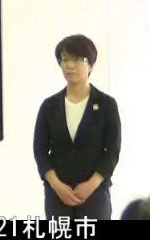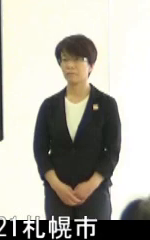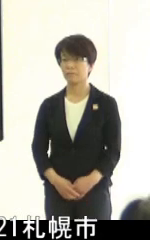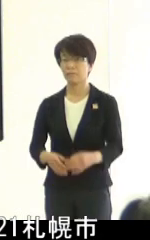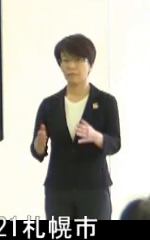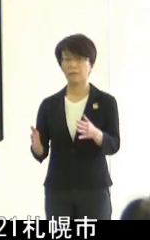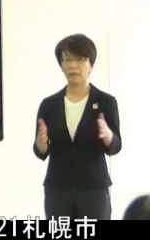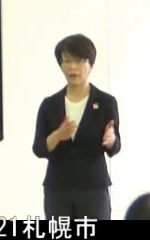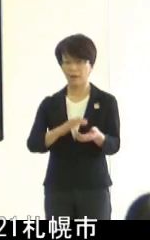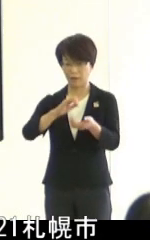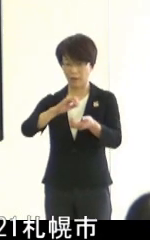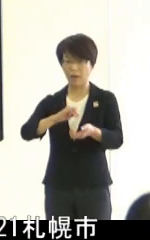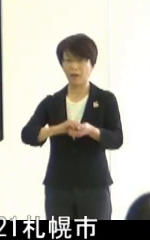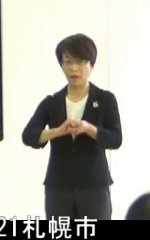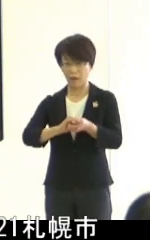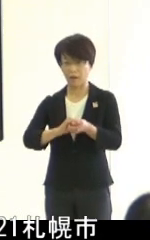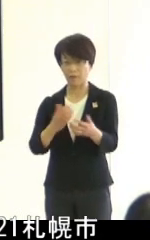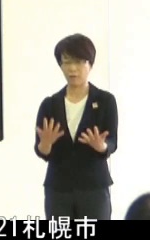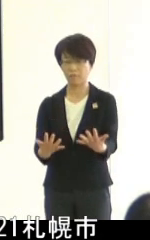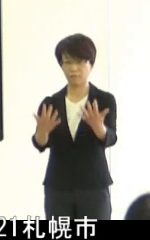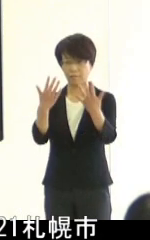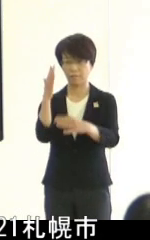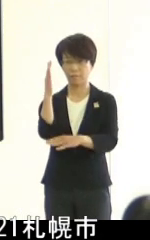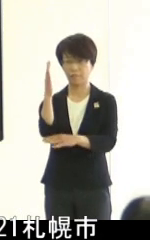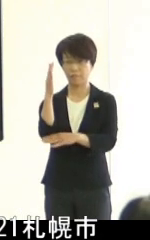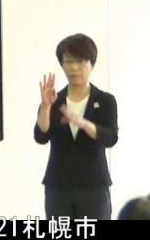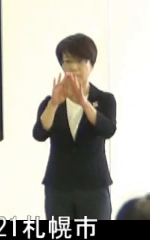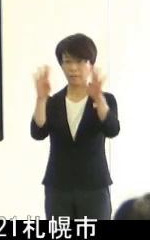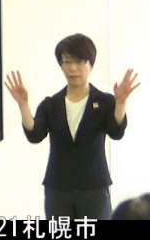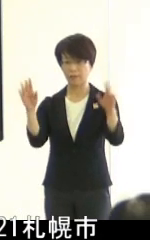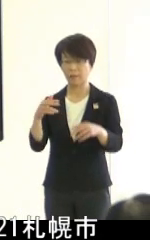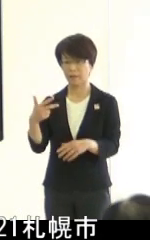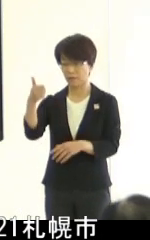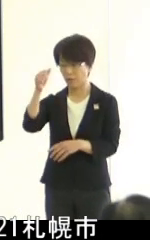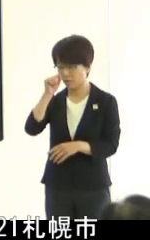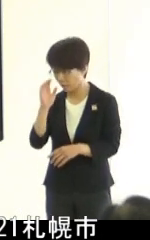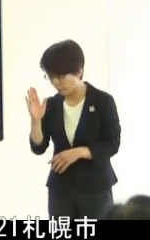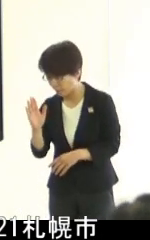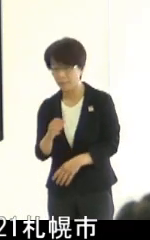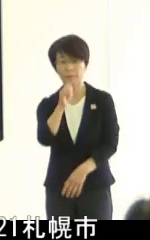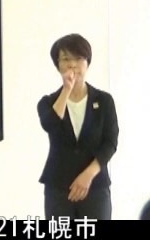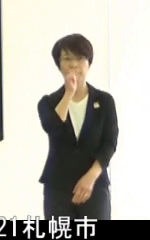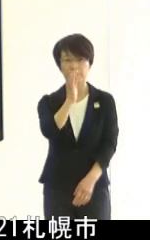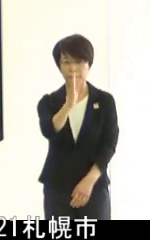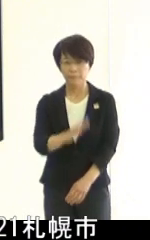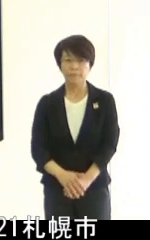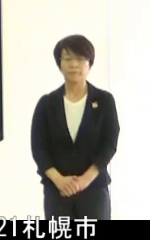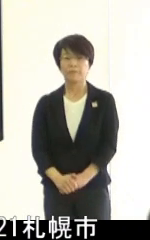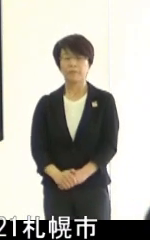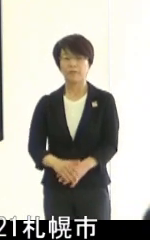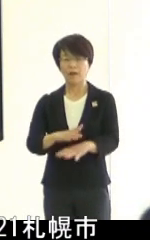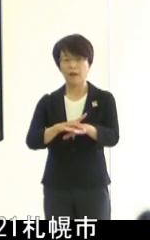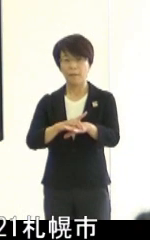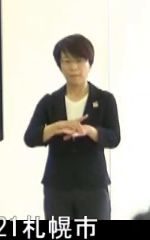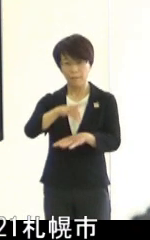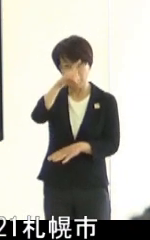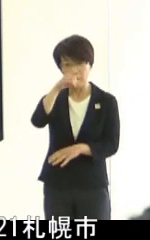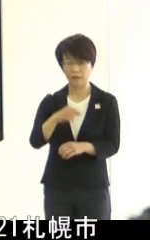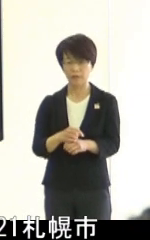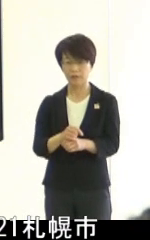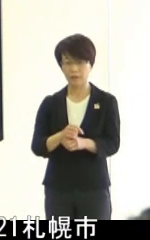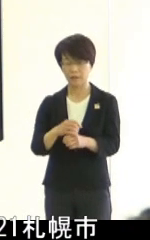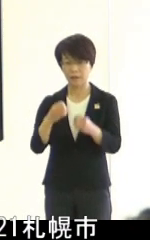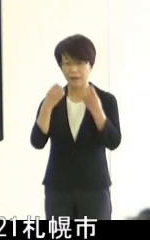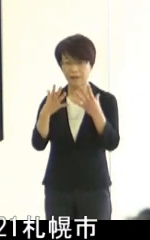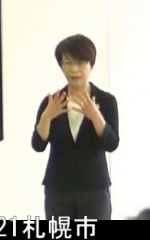普通の tv の記者会見始めたいと思いますの主張を仕込みと支配でよろしくお願い致しますまず初めにしがて